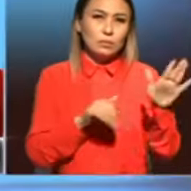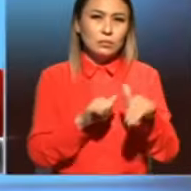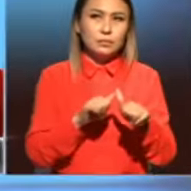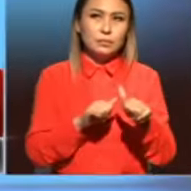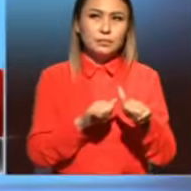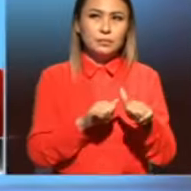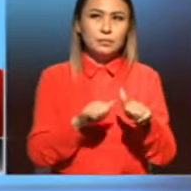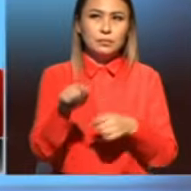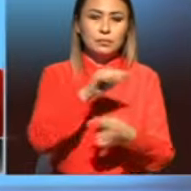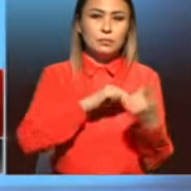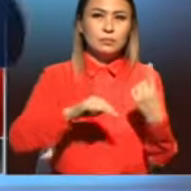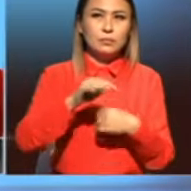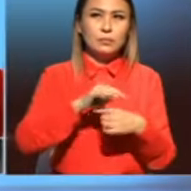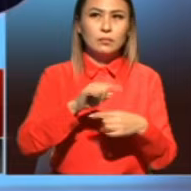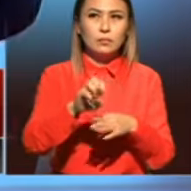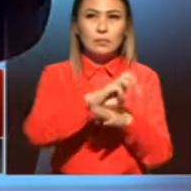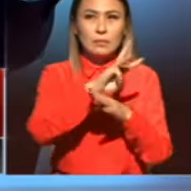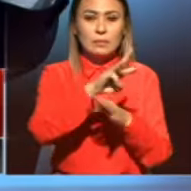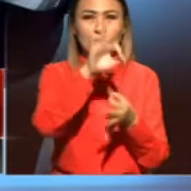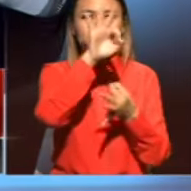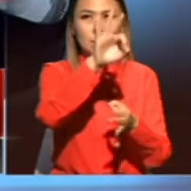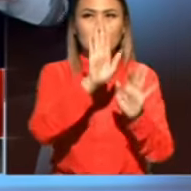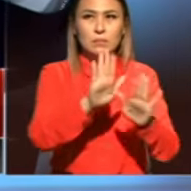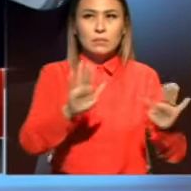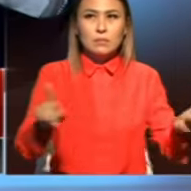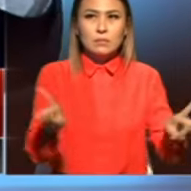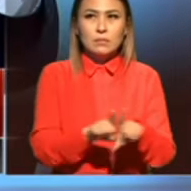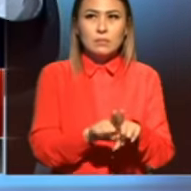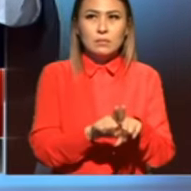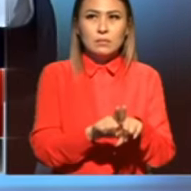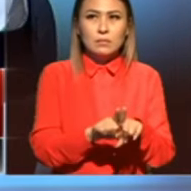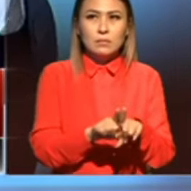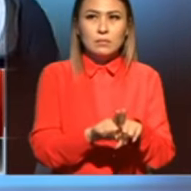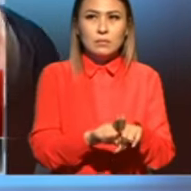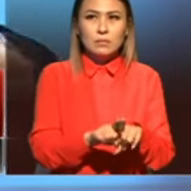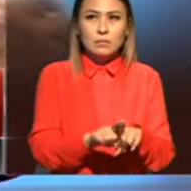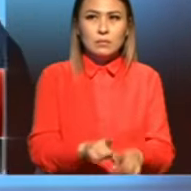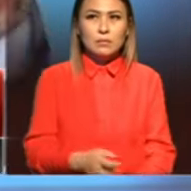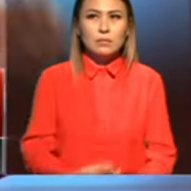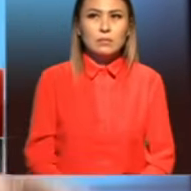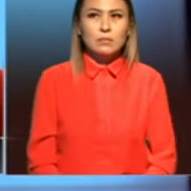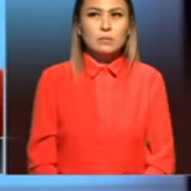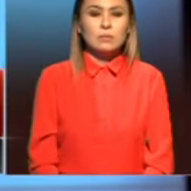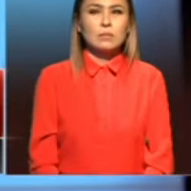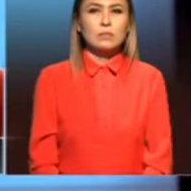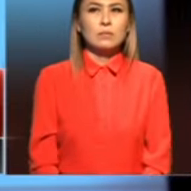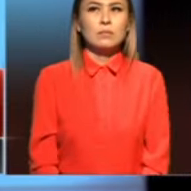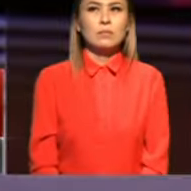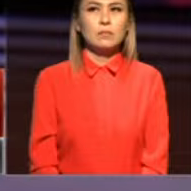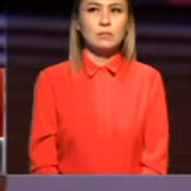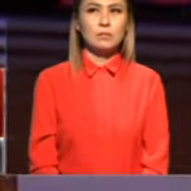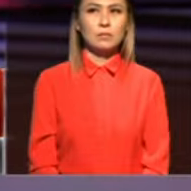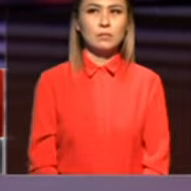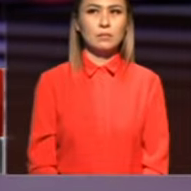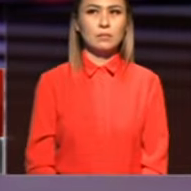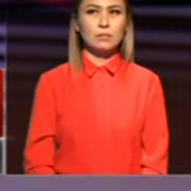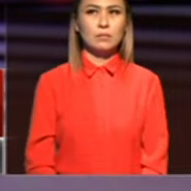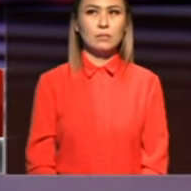үлкен абыройдың қымбат абыройдың тұрады көрме сияқты. Мәселен халықтың жаңа сіз күлкі деп айтасыз